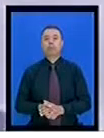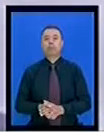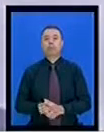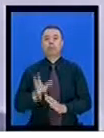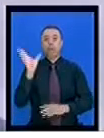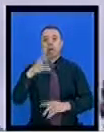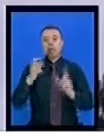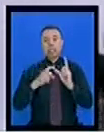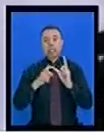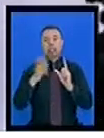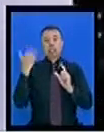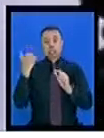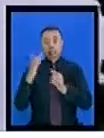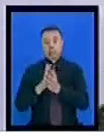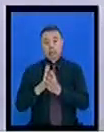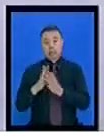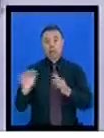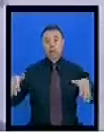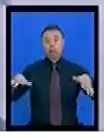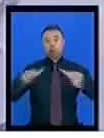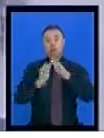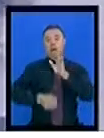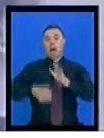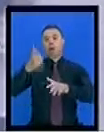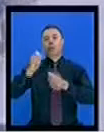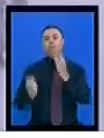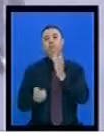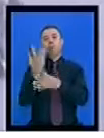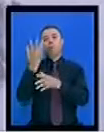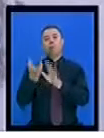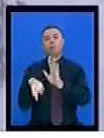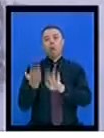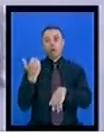Hari Senin kemarin, Gunung Agung di Karangasem Bali kembali mengalami erupsi.